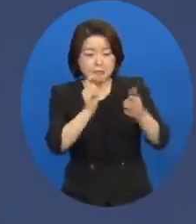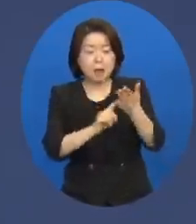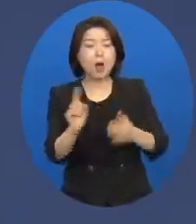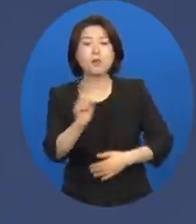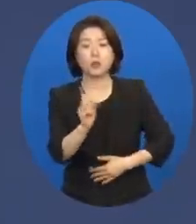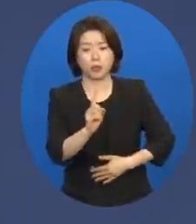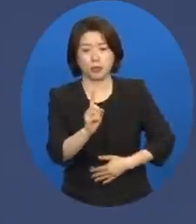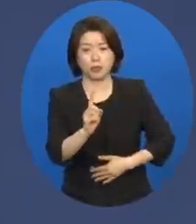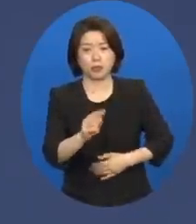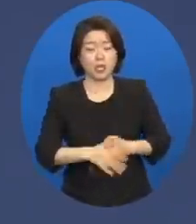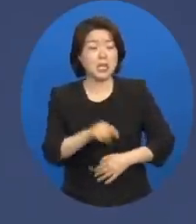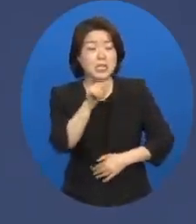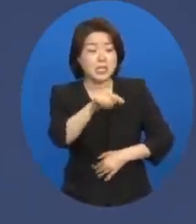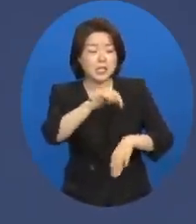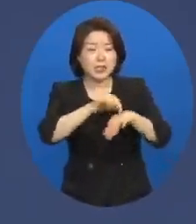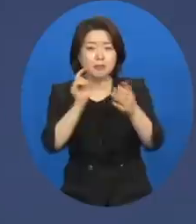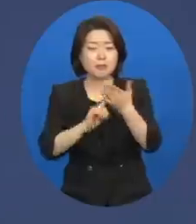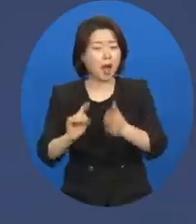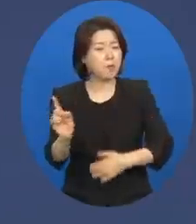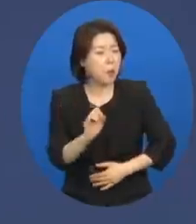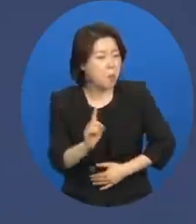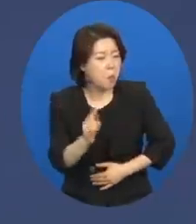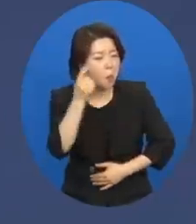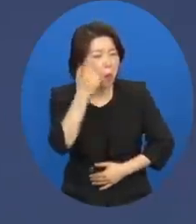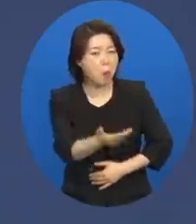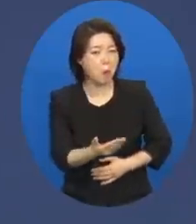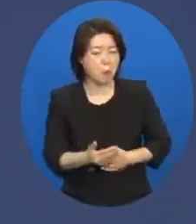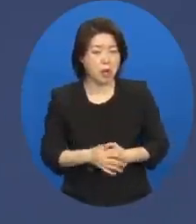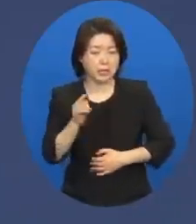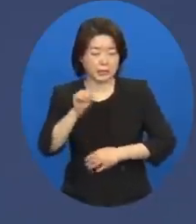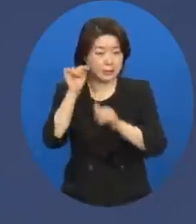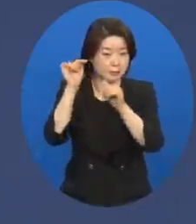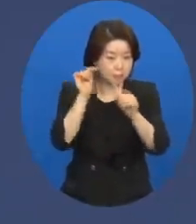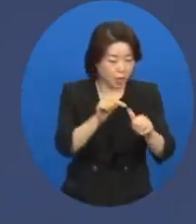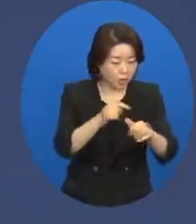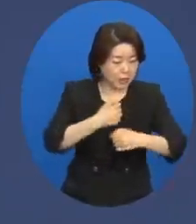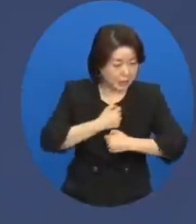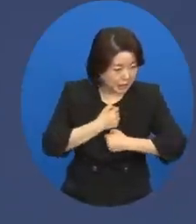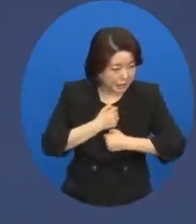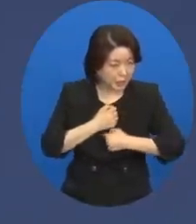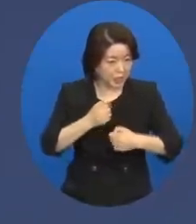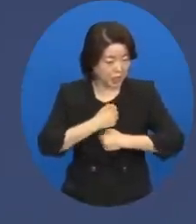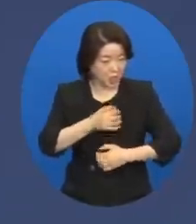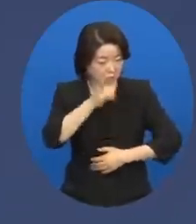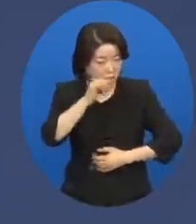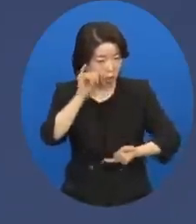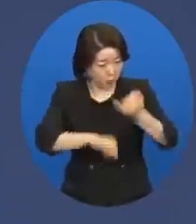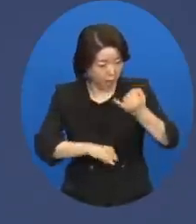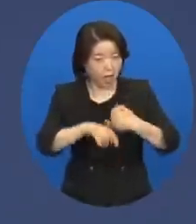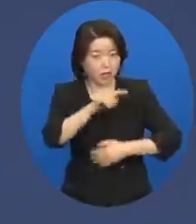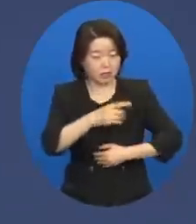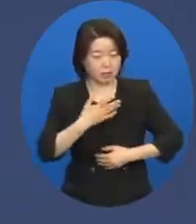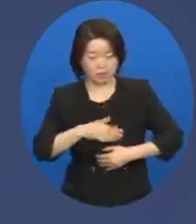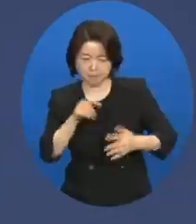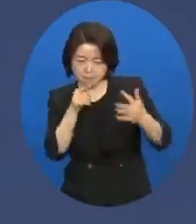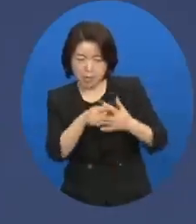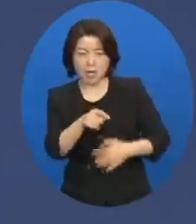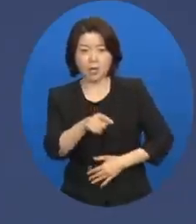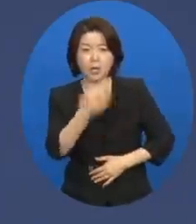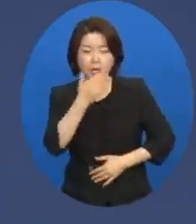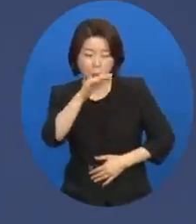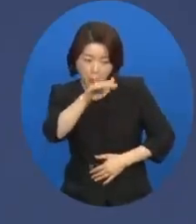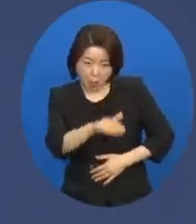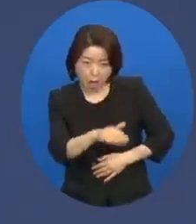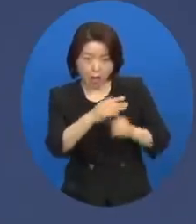잘 들어보세요, 내 마음이 어떠한지 그 명령을 지키는지 지키지 않는지 알려하심이라. 너를 낮추시며